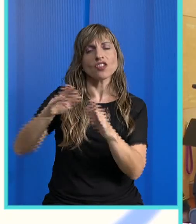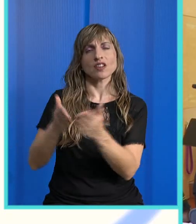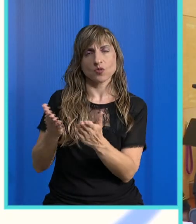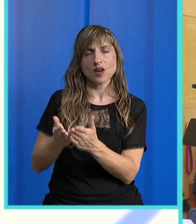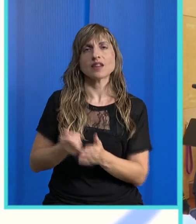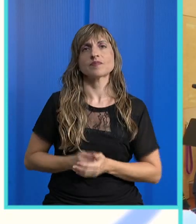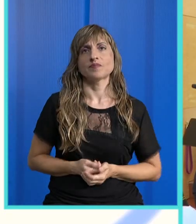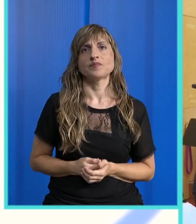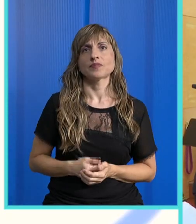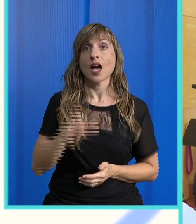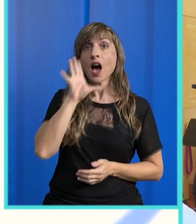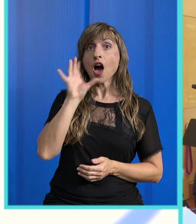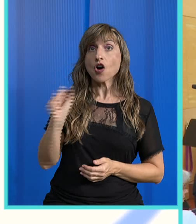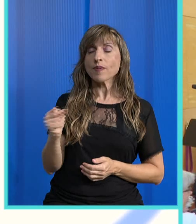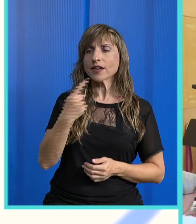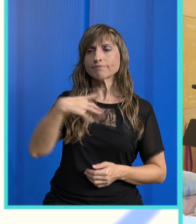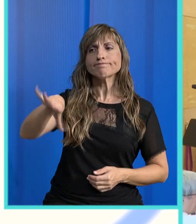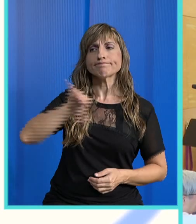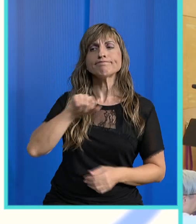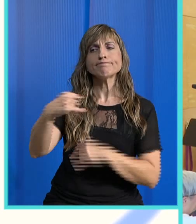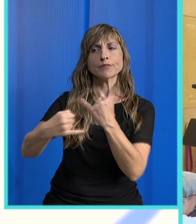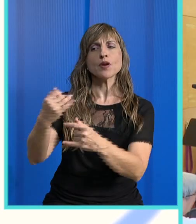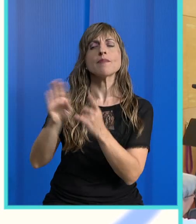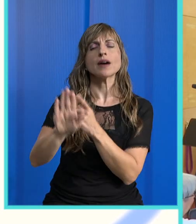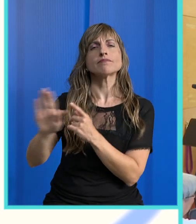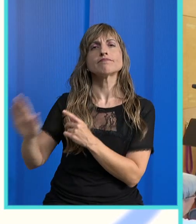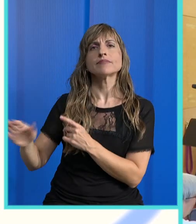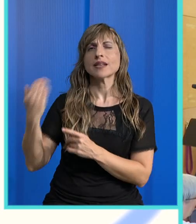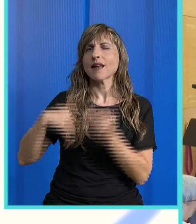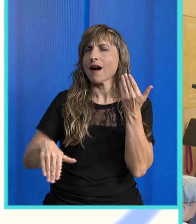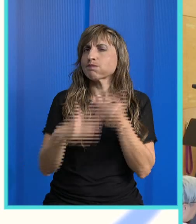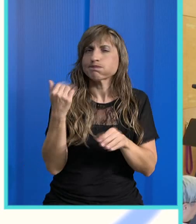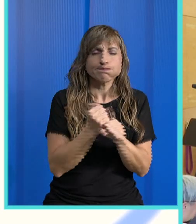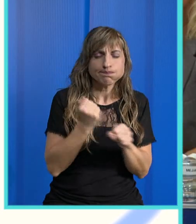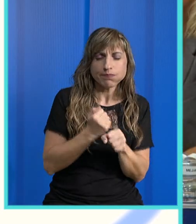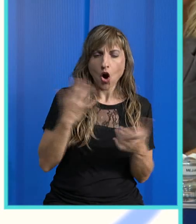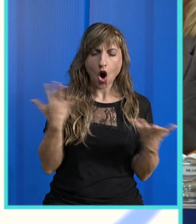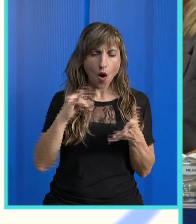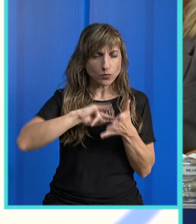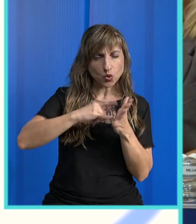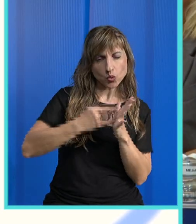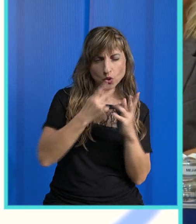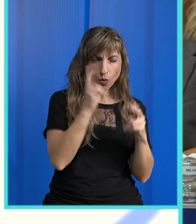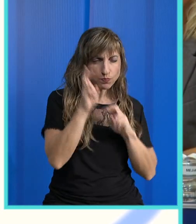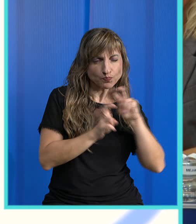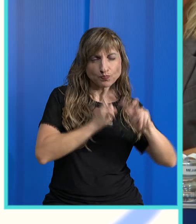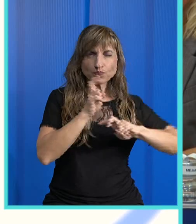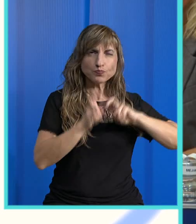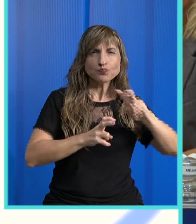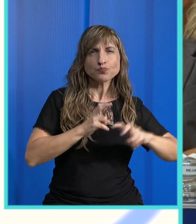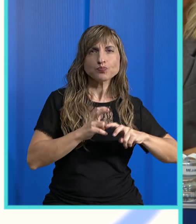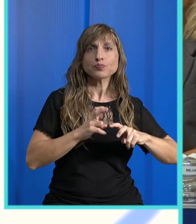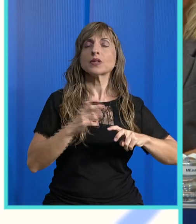El govern comparteix la problemàtica denunciada pel veïnat i assegura que ja treballa per resoldre-la. De fet, des de Via Pública asseguran que